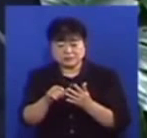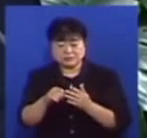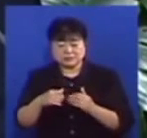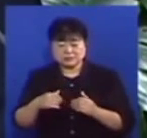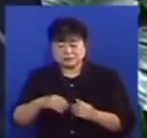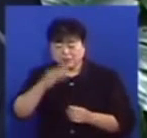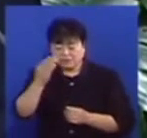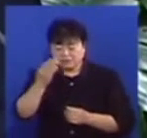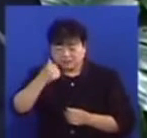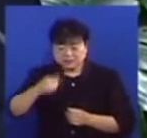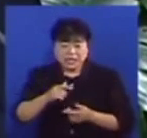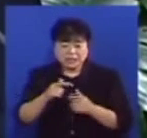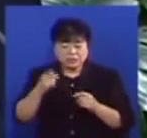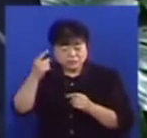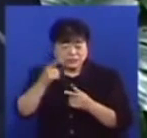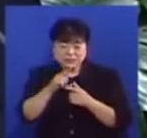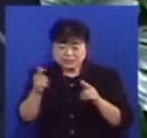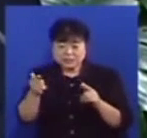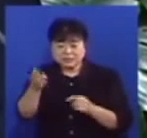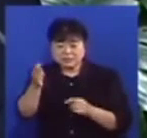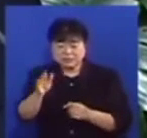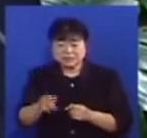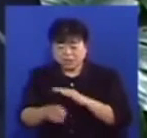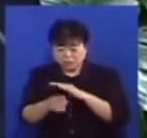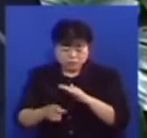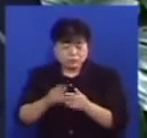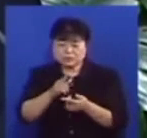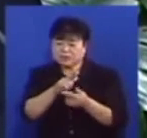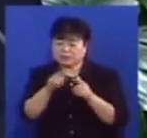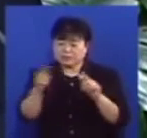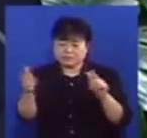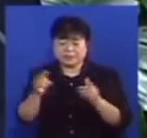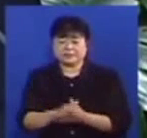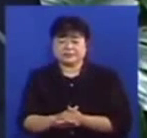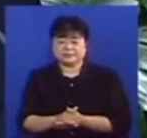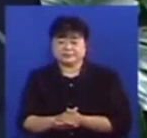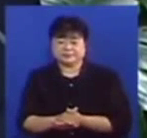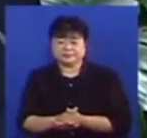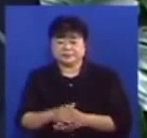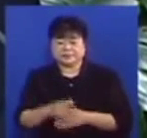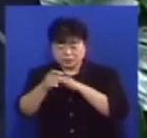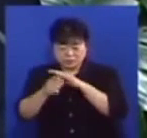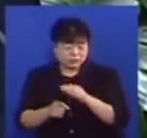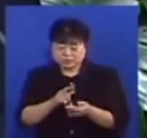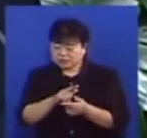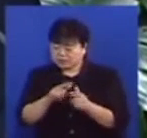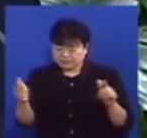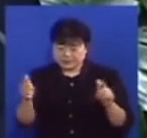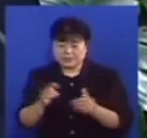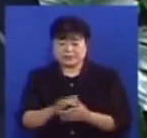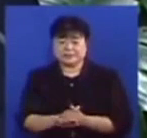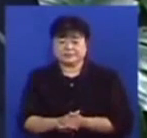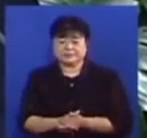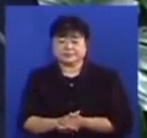승자는 아니고 훌륭한 사람은 아닐지라도 도둑놈은 아닙니다. 도둑놈이 되도록 내가 내버려 놓지는 않습니다.